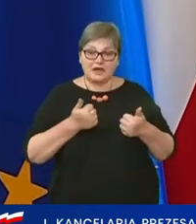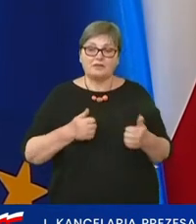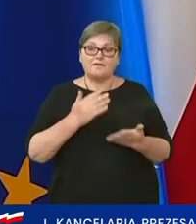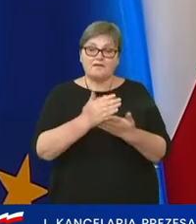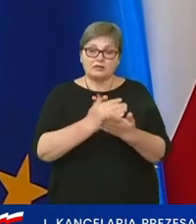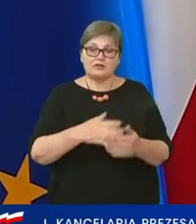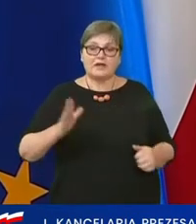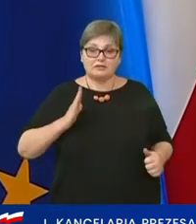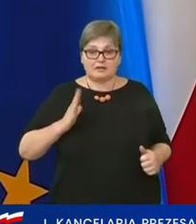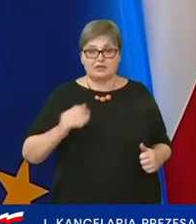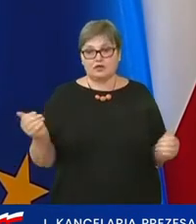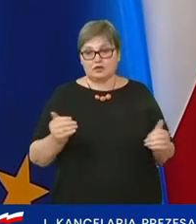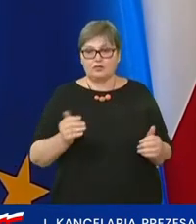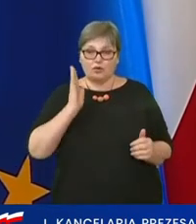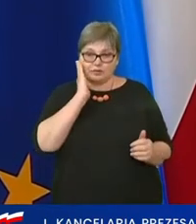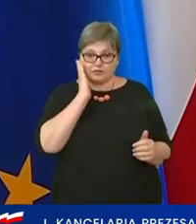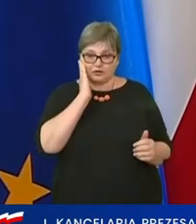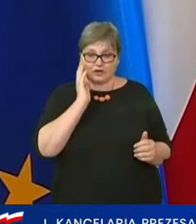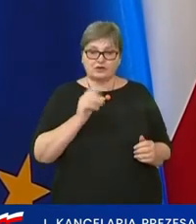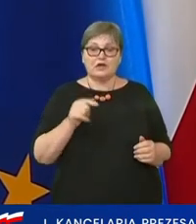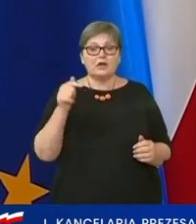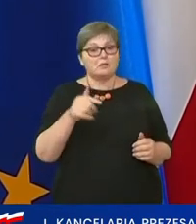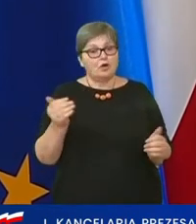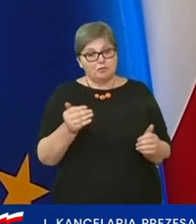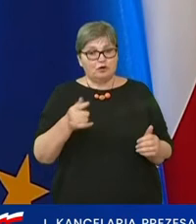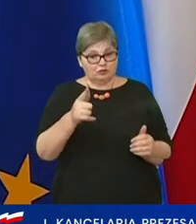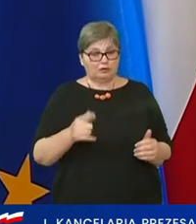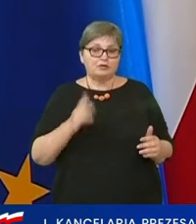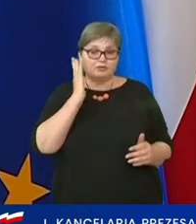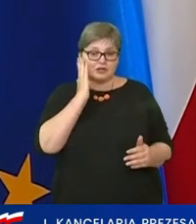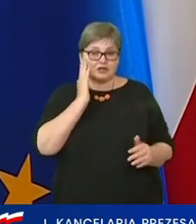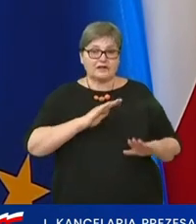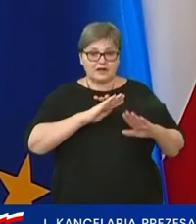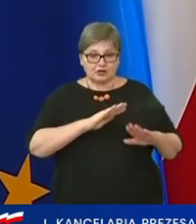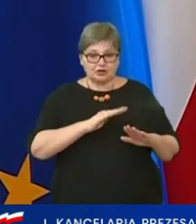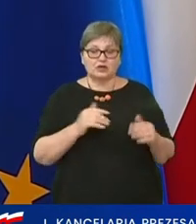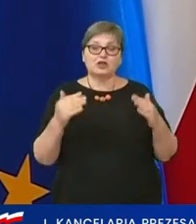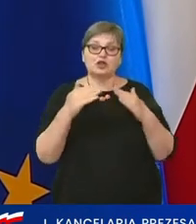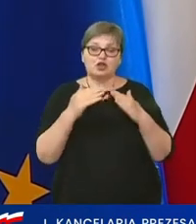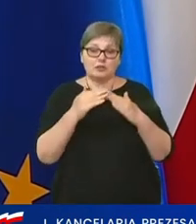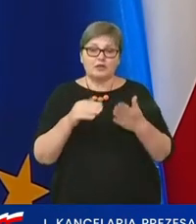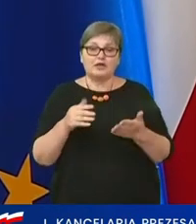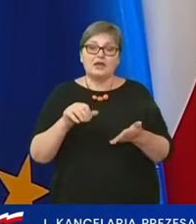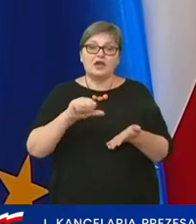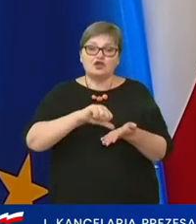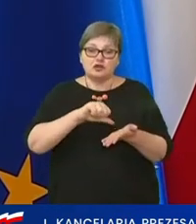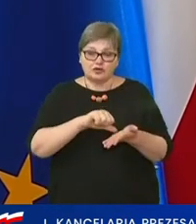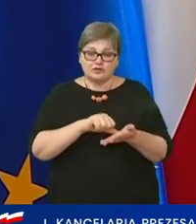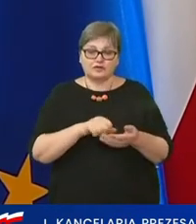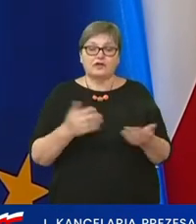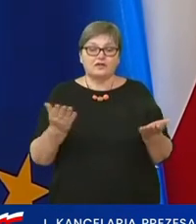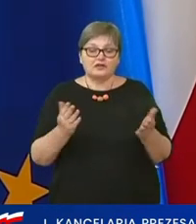mogły przebywać mówimy o mieszkaniach chronionych mówimy o domach środowiskowych gdzie w mniejszym